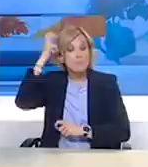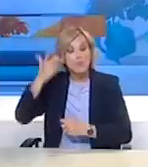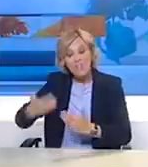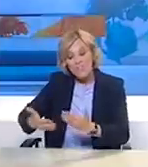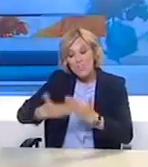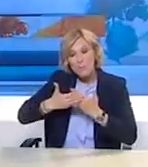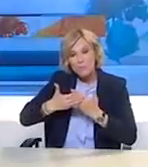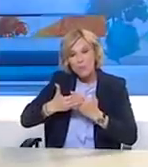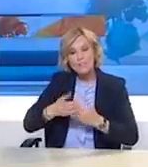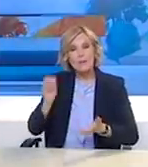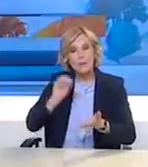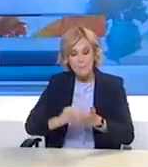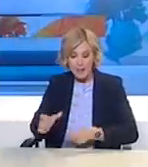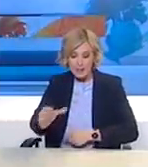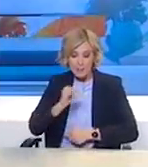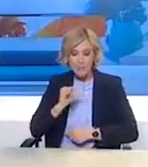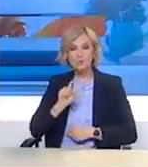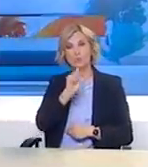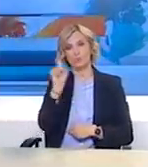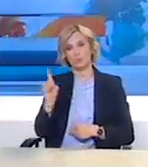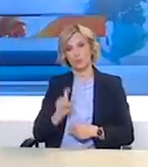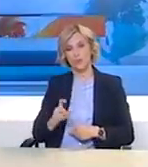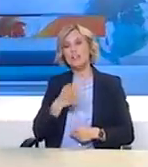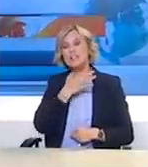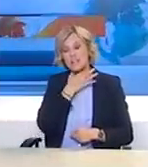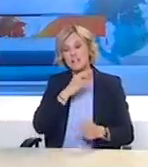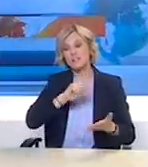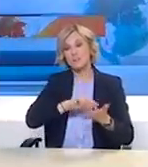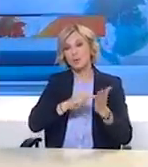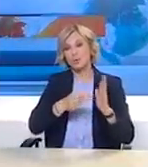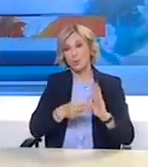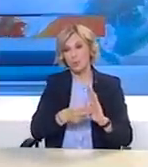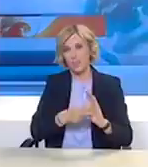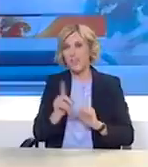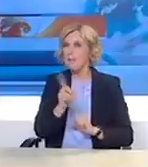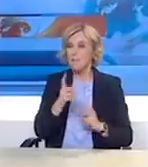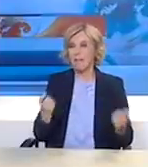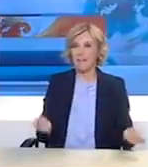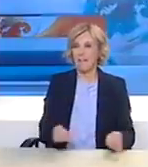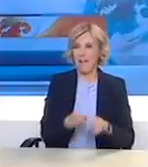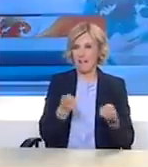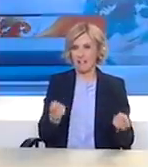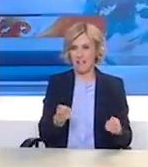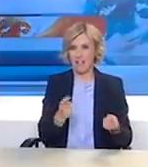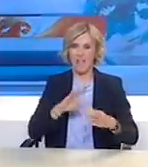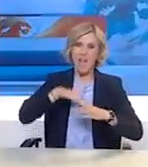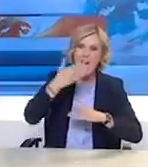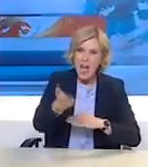στη λεωφόρο της καθημερινότητας. Θέλει προσοχή. Δεν πρέπει να δούμε φαινόμενα αυξημένου